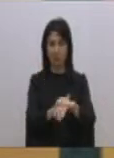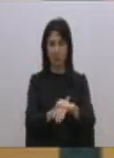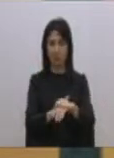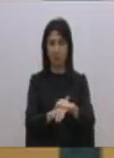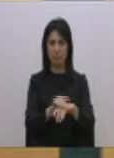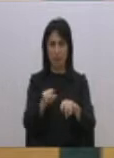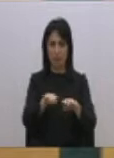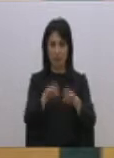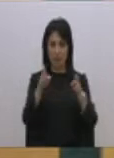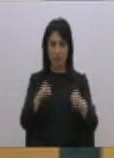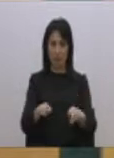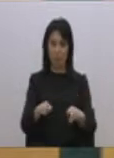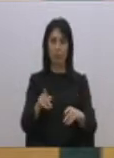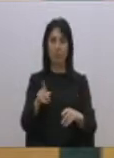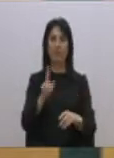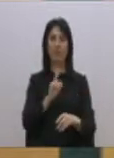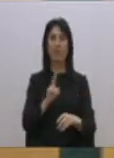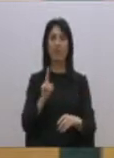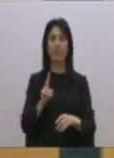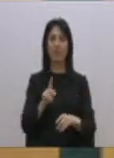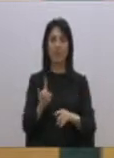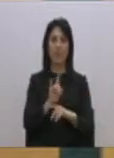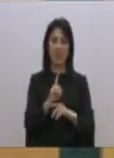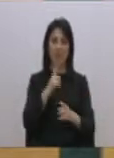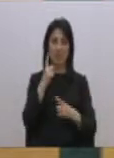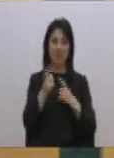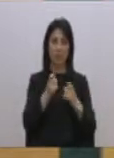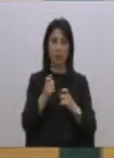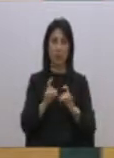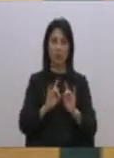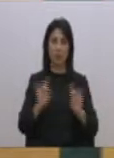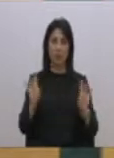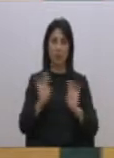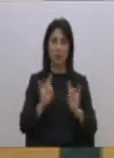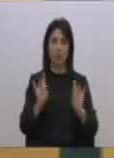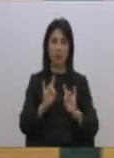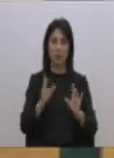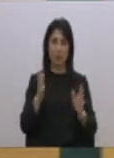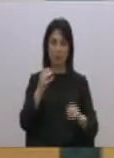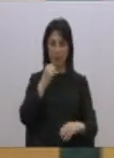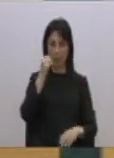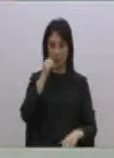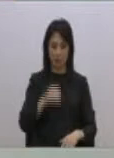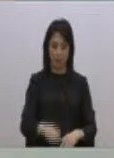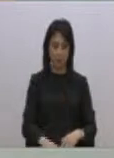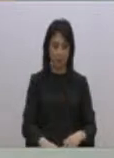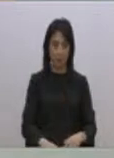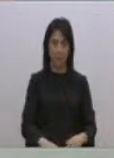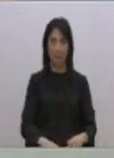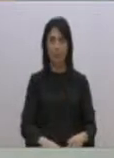ამ ტრიბუნიდან თუ სხვა ტრიბუნიდან, ვინც დეზინფორმაციას და სიცრუეს ავრცელებს. დიდი მადლობა.